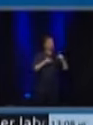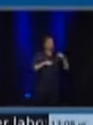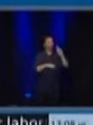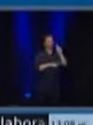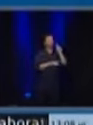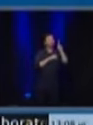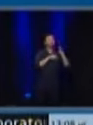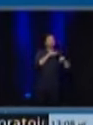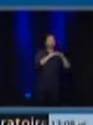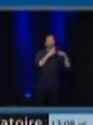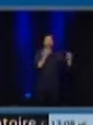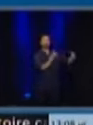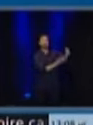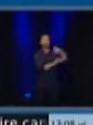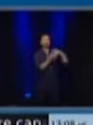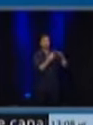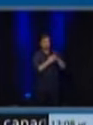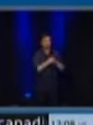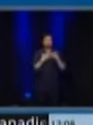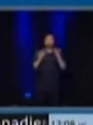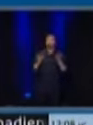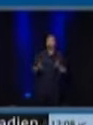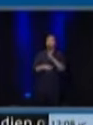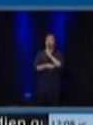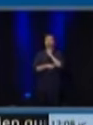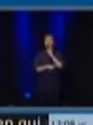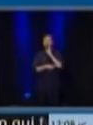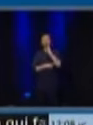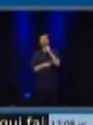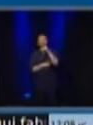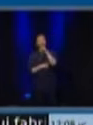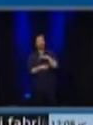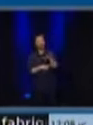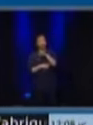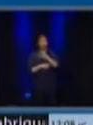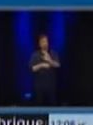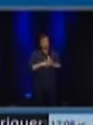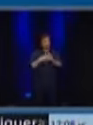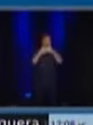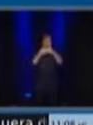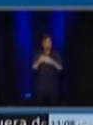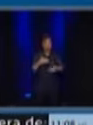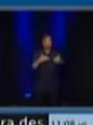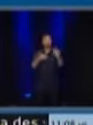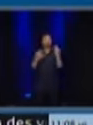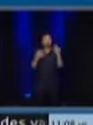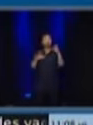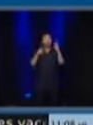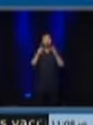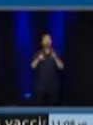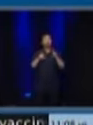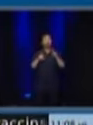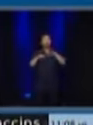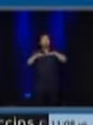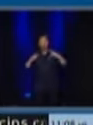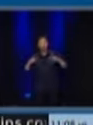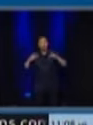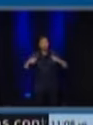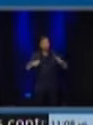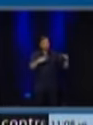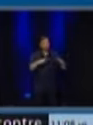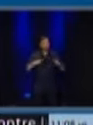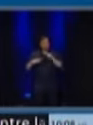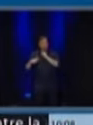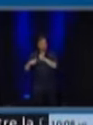maximum. Puis dans les restaurants et les bars, à partir de lundi prochain, il pourrait y avoir 10 personnes par table